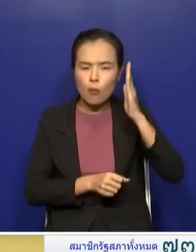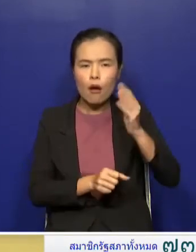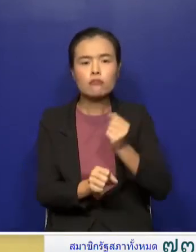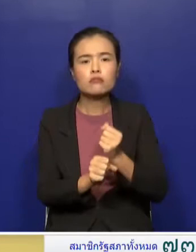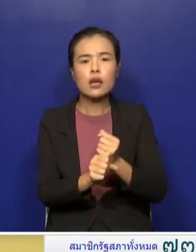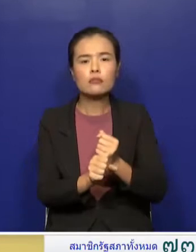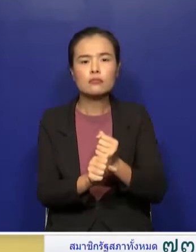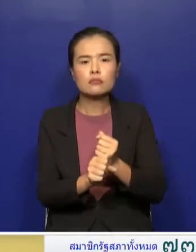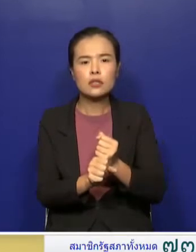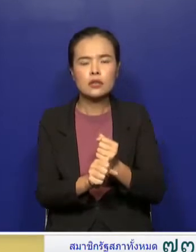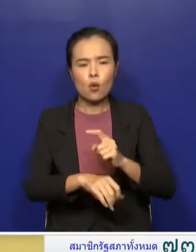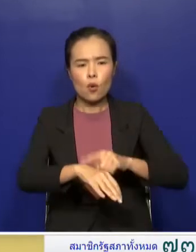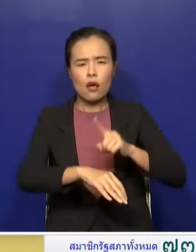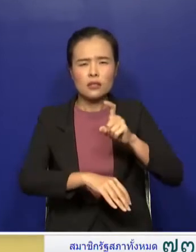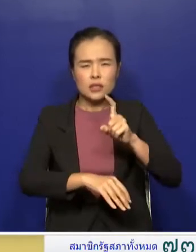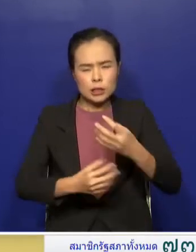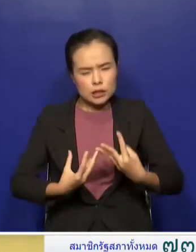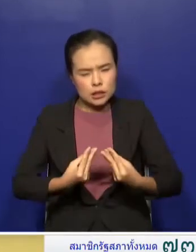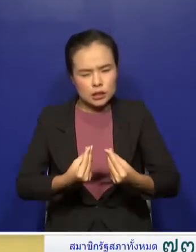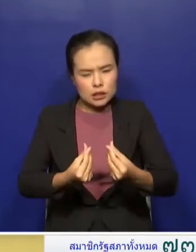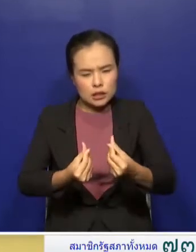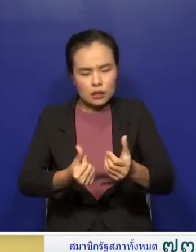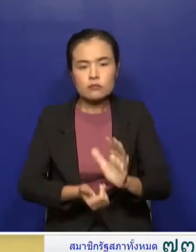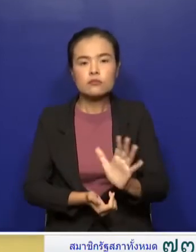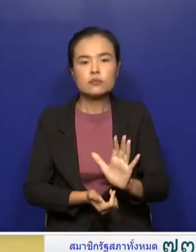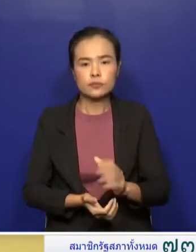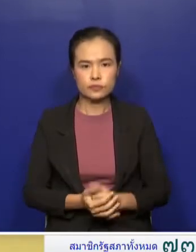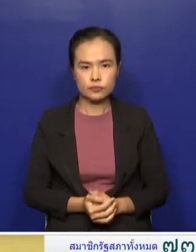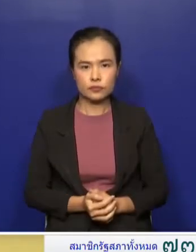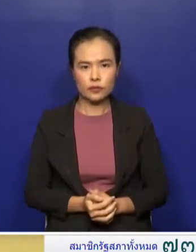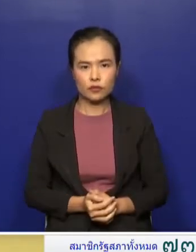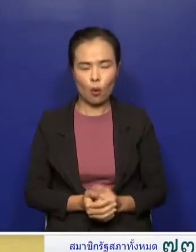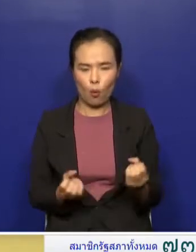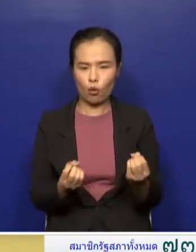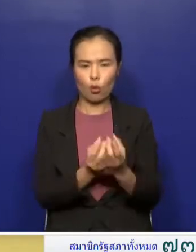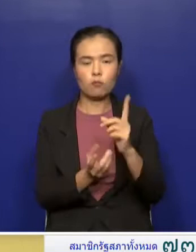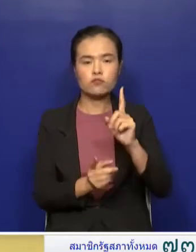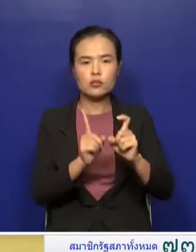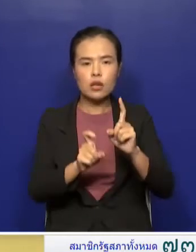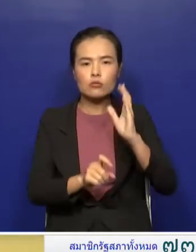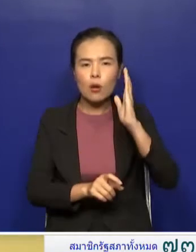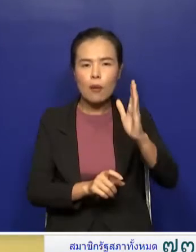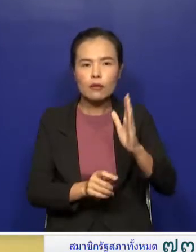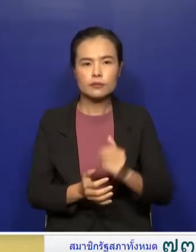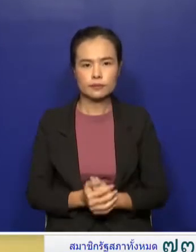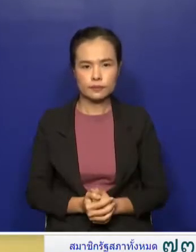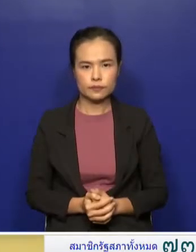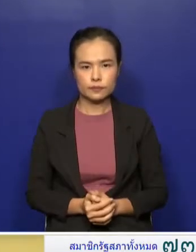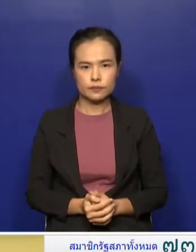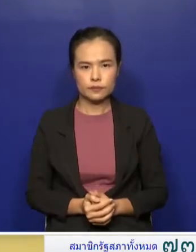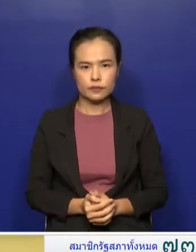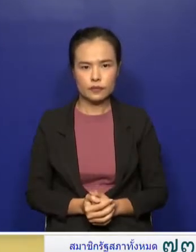เราจะไปเสียเวลารอบคอบละเอียดเกินเหตุเกินงามมันจะเสียหายด้านบัญญัติบรรทัดฐานที่ท่านได้